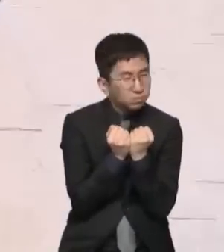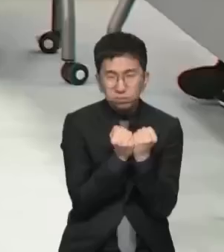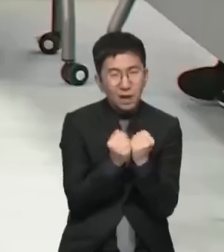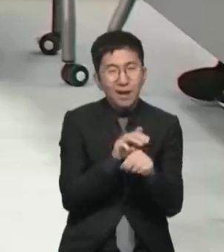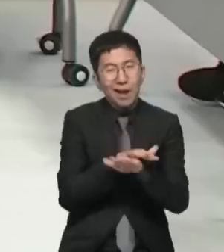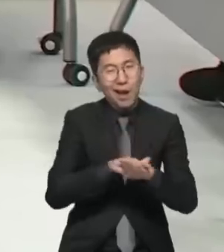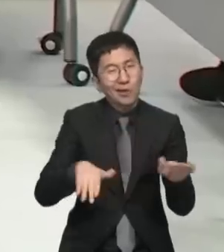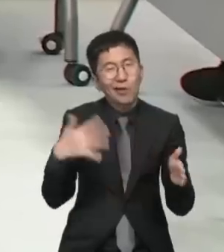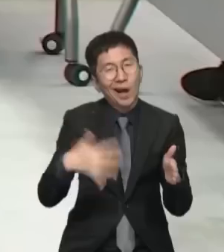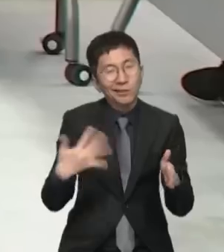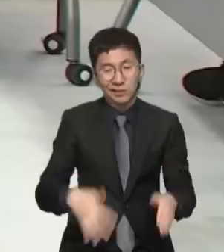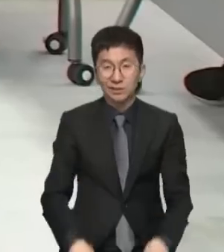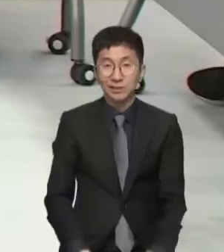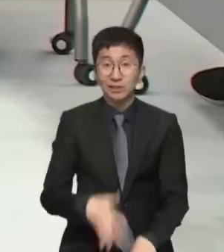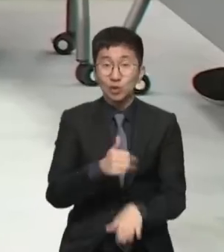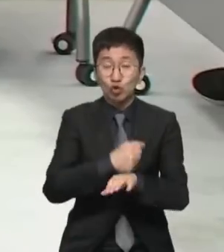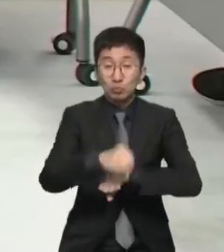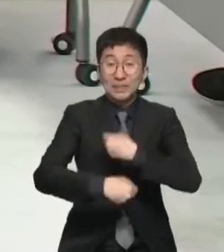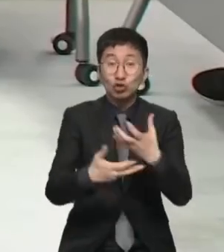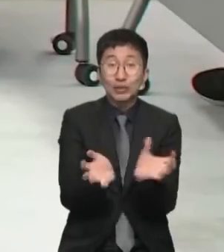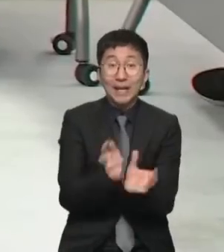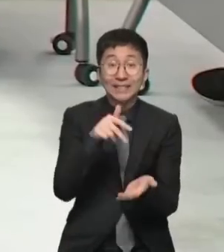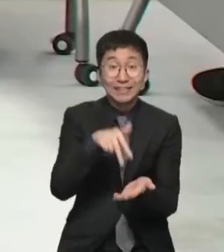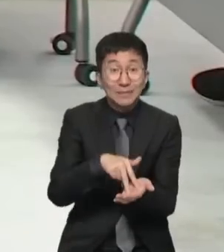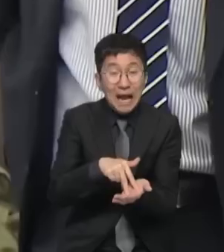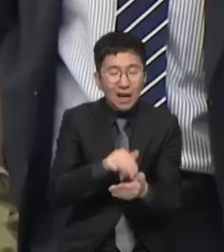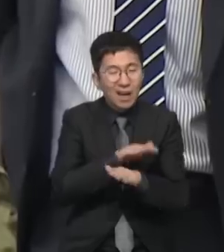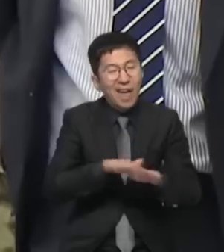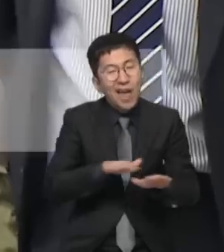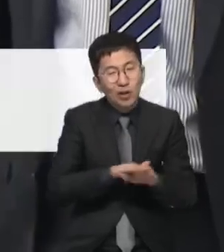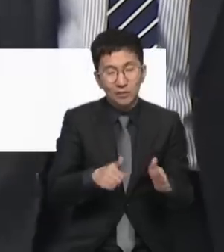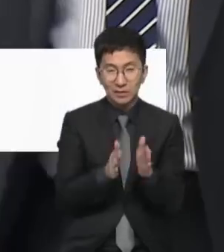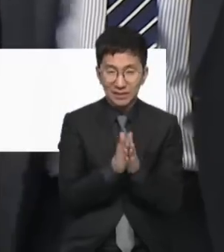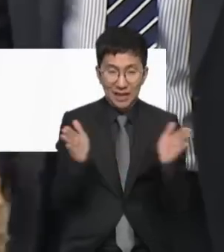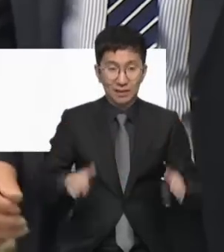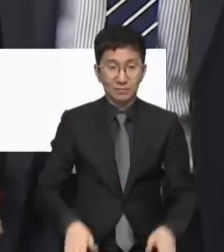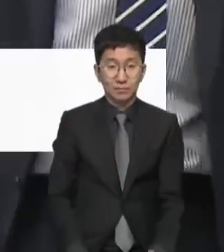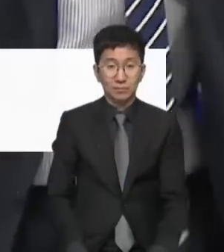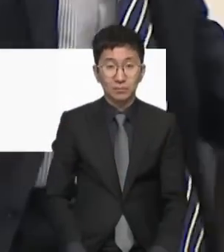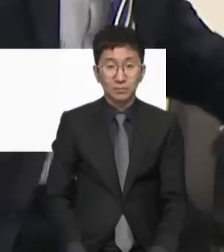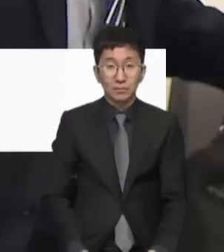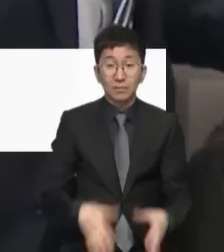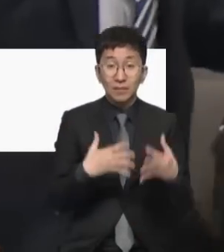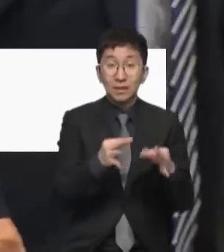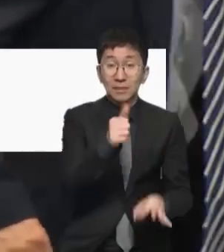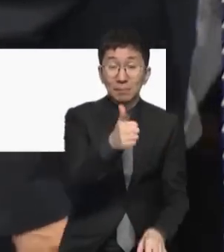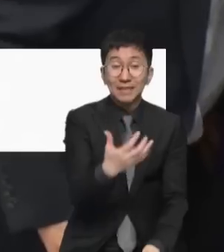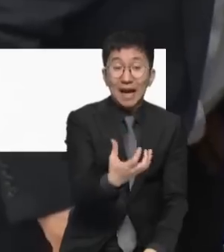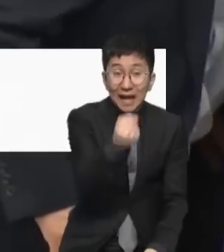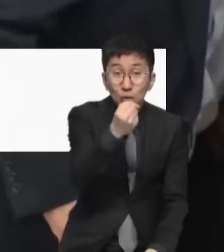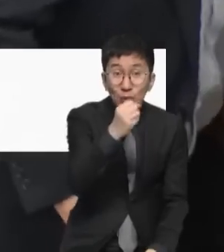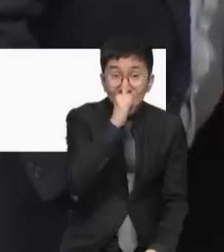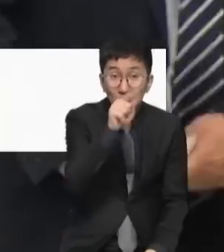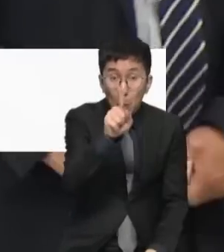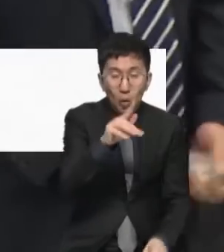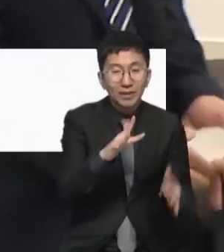물자 결국 민주당 지도부가 수습에 나섰습니다. 지금 현재 보유하고 있는 가상